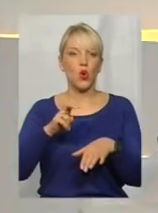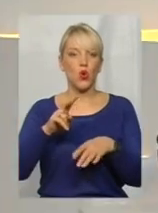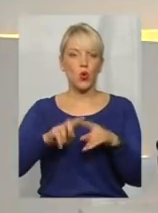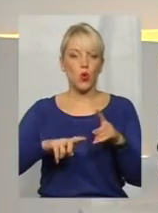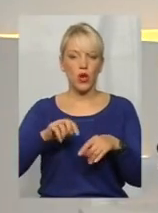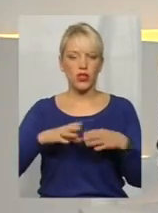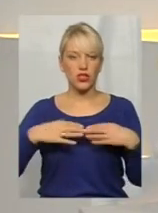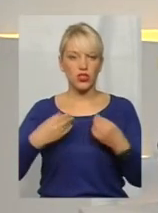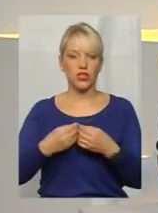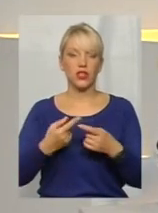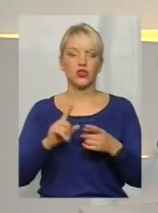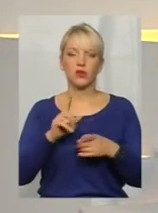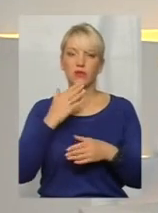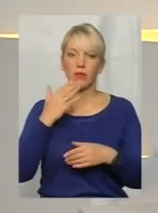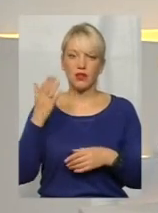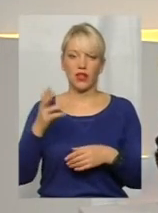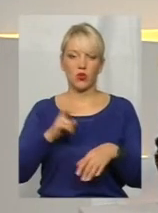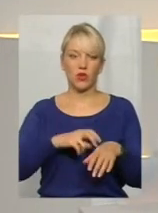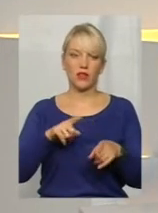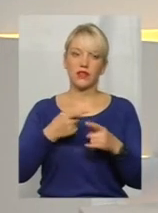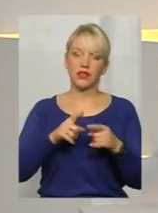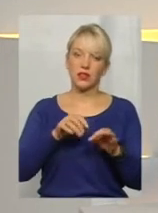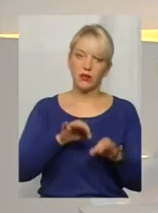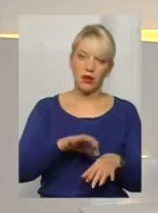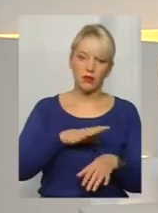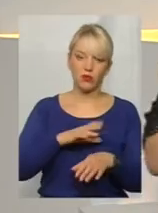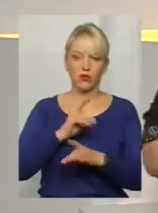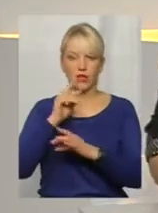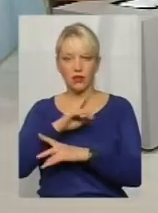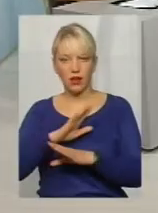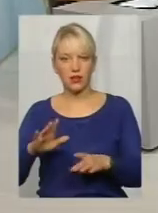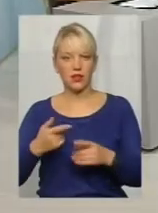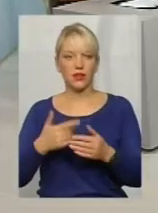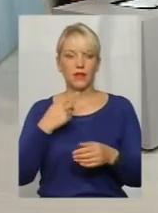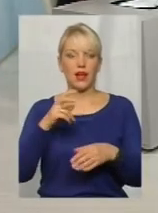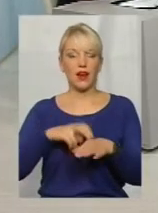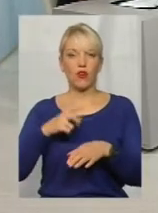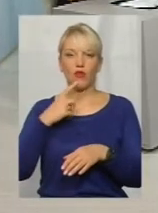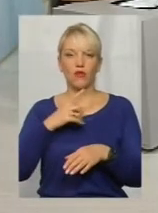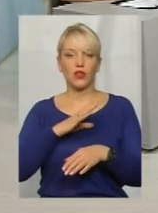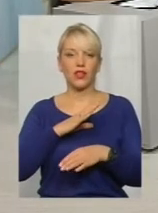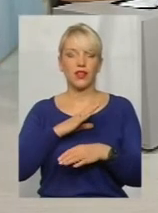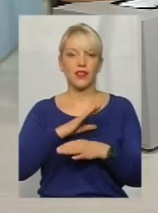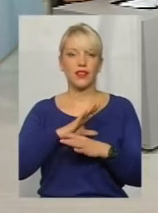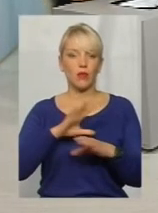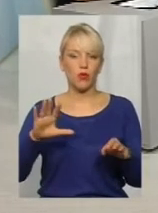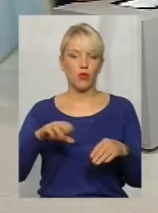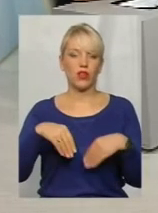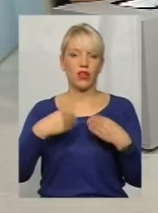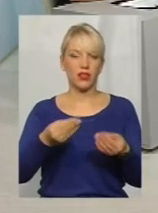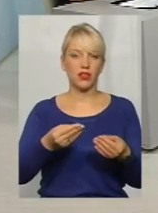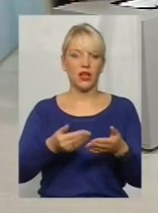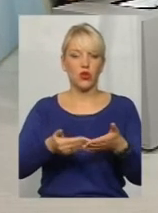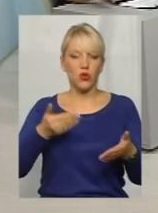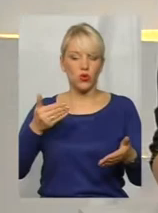у лікарів, це було так і так, чи не так. До прикладу, лікарі говорять, що не була надана догоспітальна потрібна допомога,